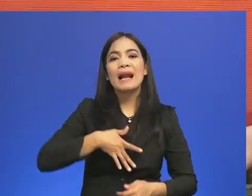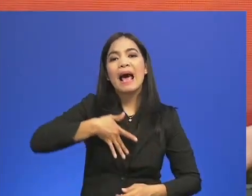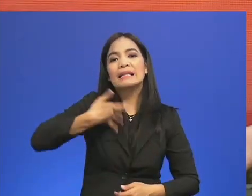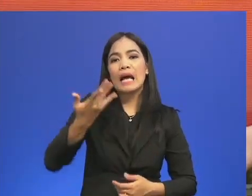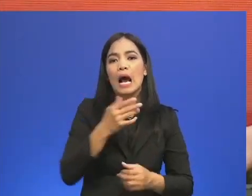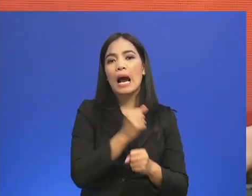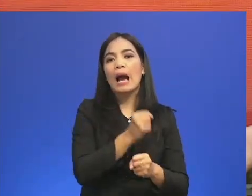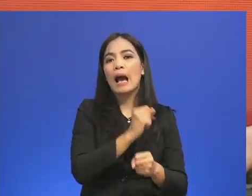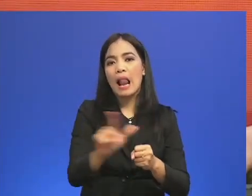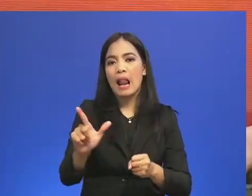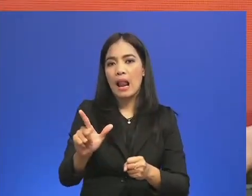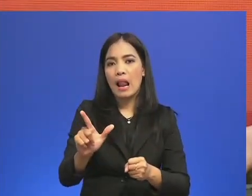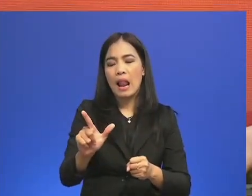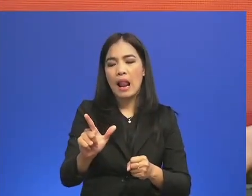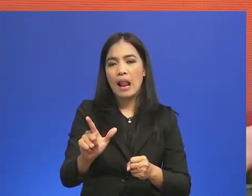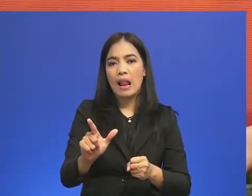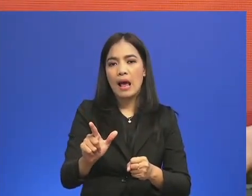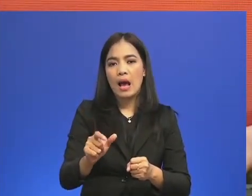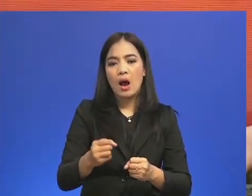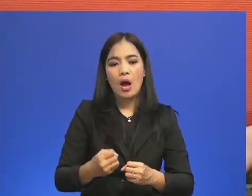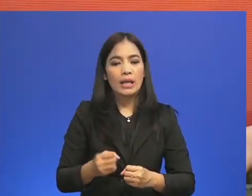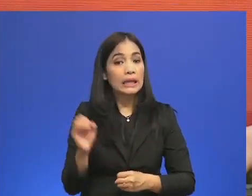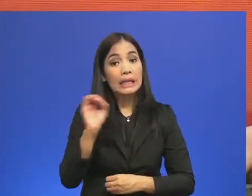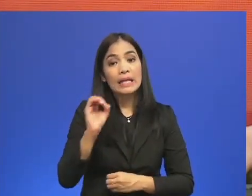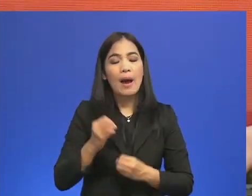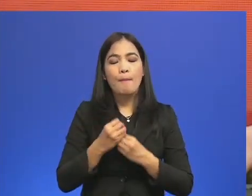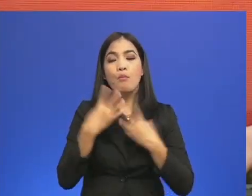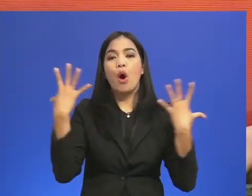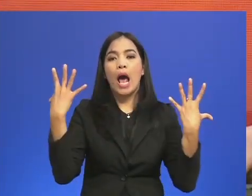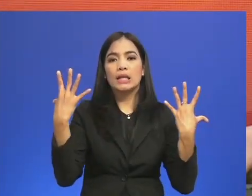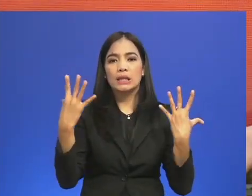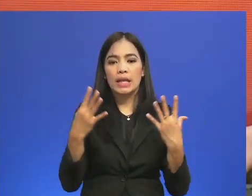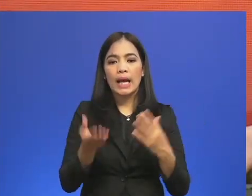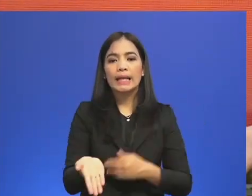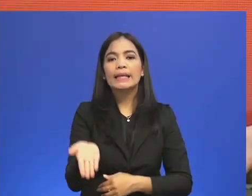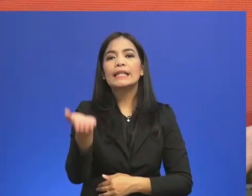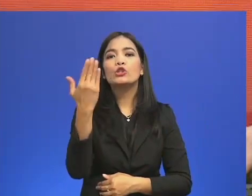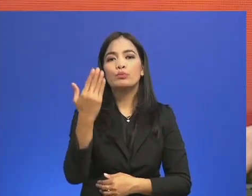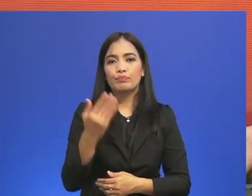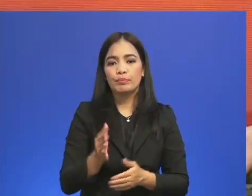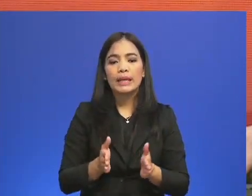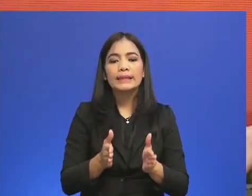puas dengan kehidupan yang dijalani.